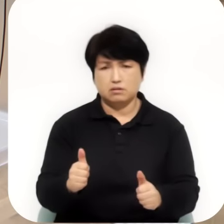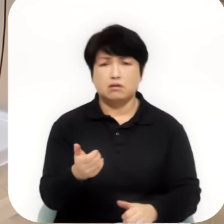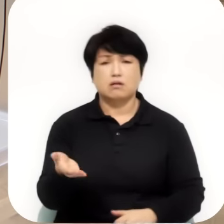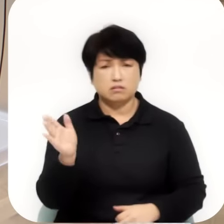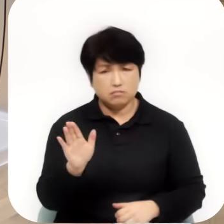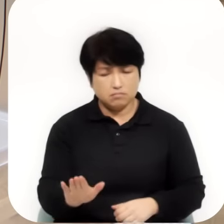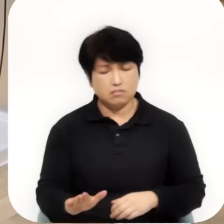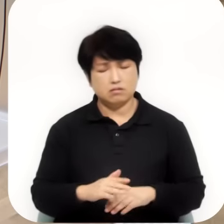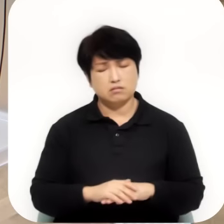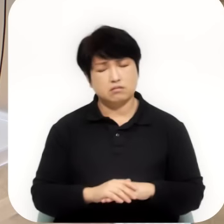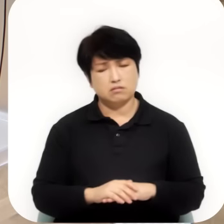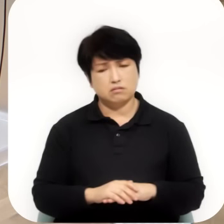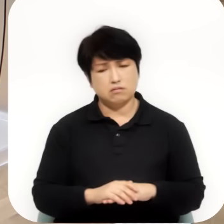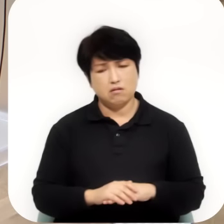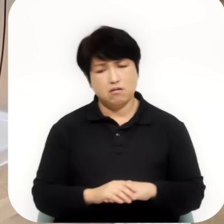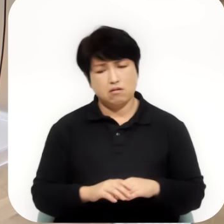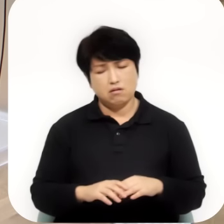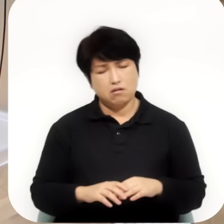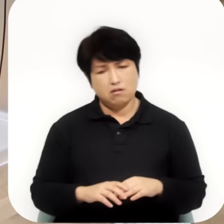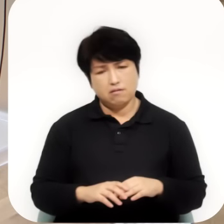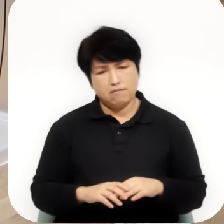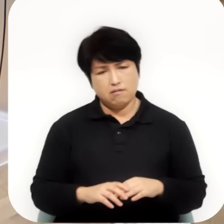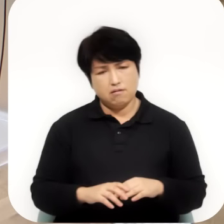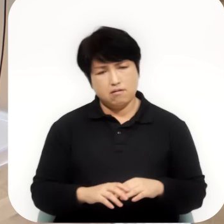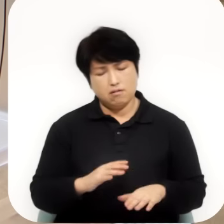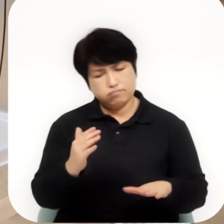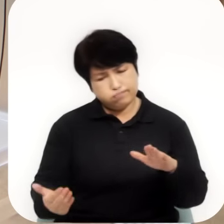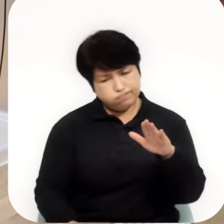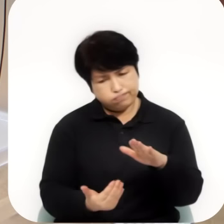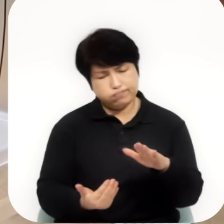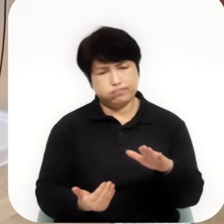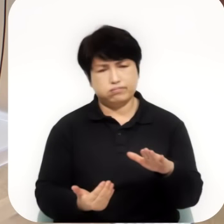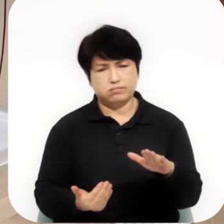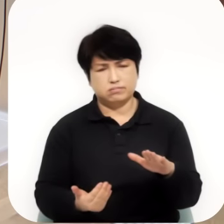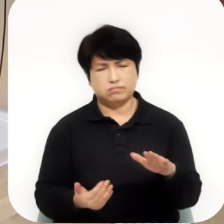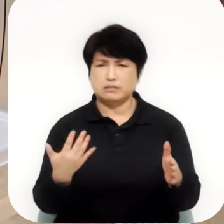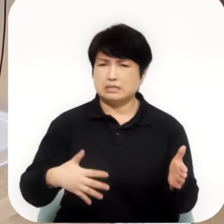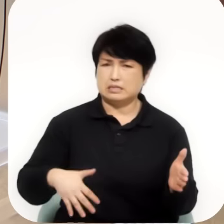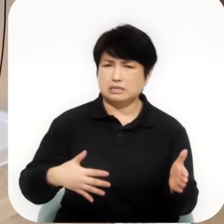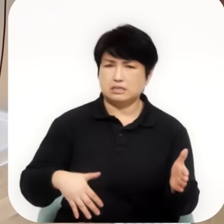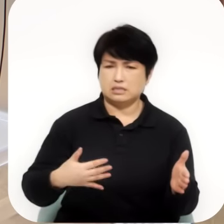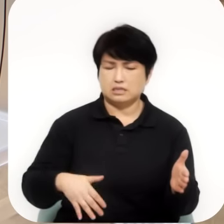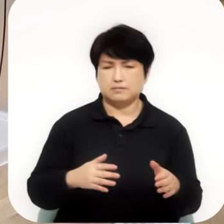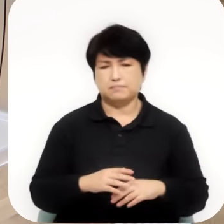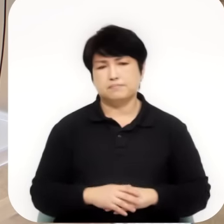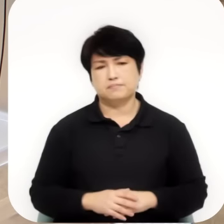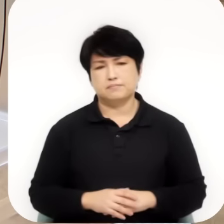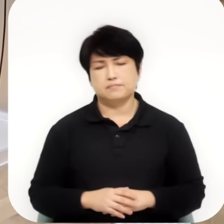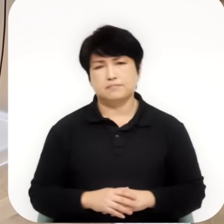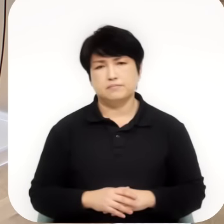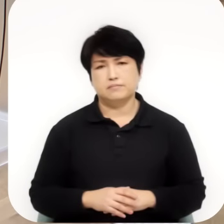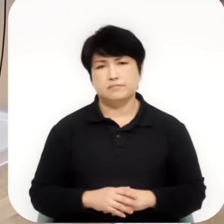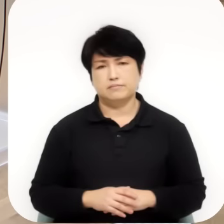열심히 살았음에도 불구하고 늘 남들보다 좀 뒤처져 있다는 걸 지울 수가